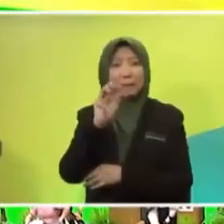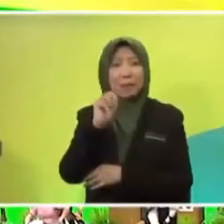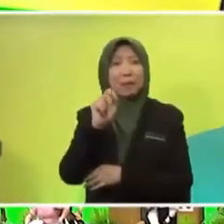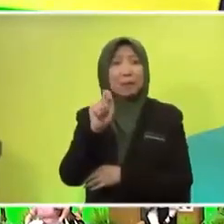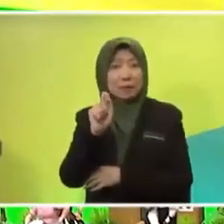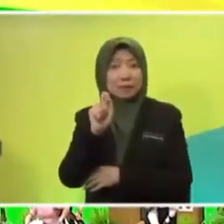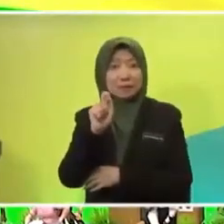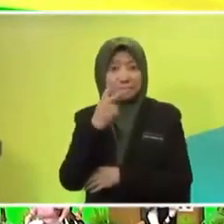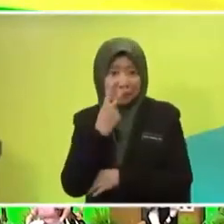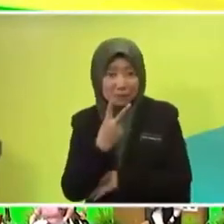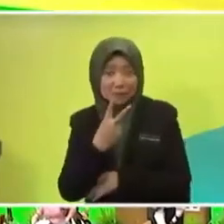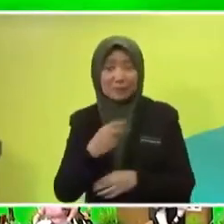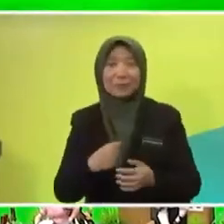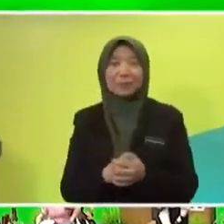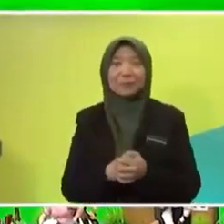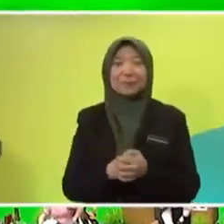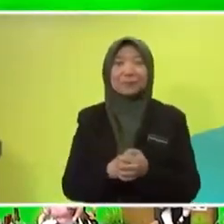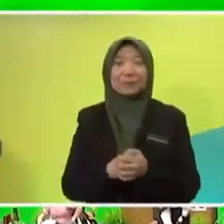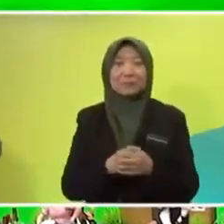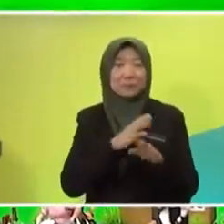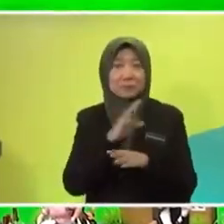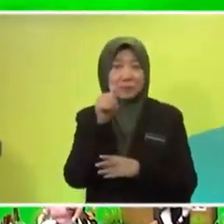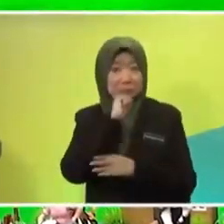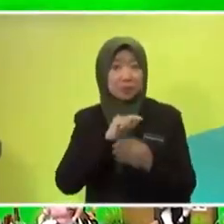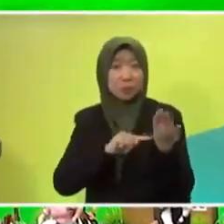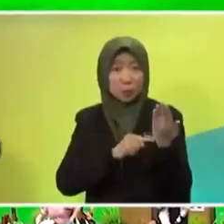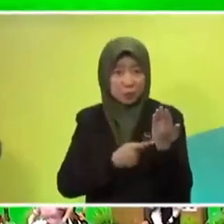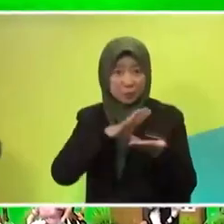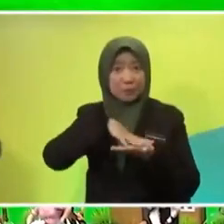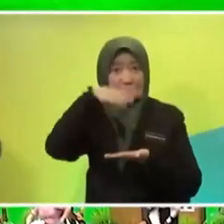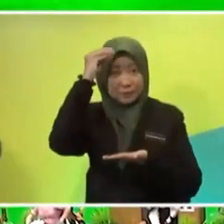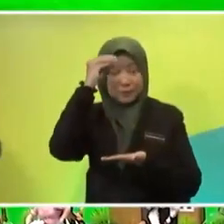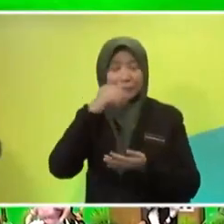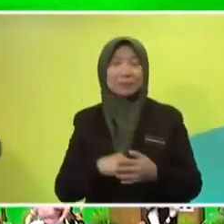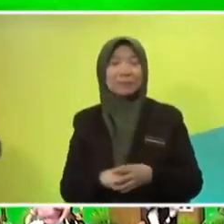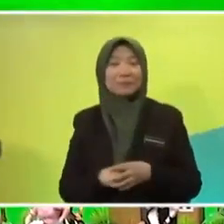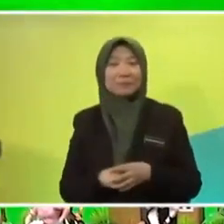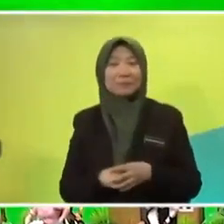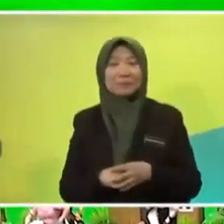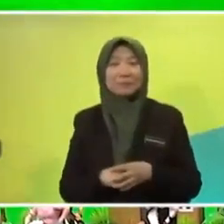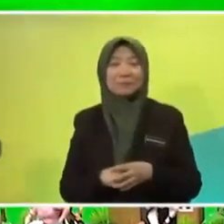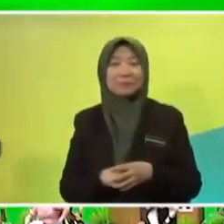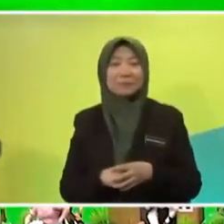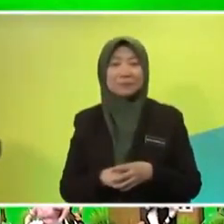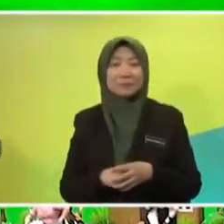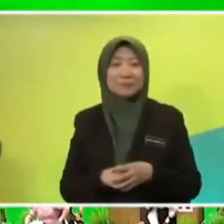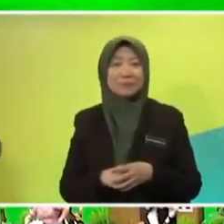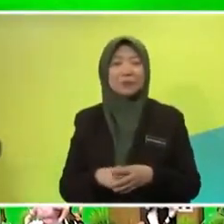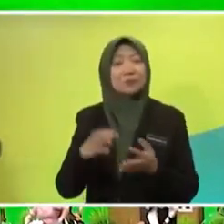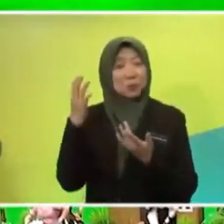Okey, pastinya adik-adik pun tak sabar untuk kita mulakan pembelajaran pada hari ini. Tetapi boleh tak cikgu kita